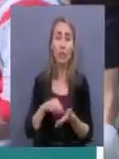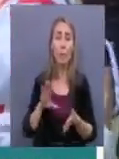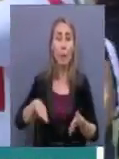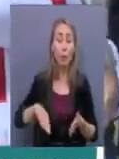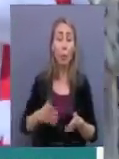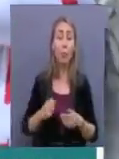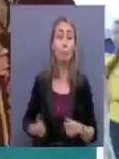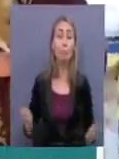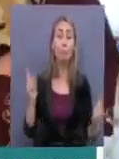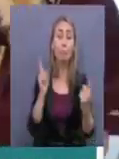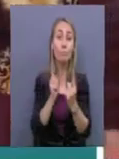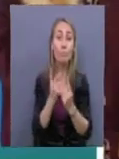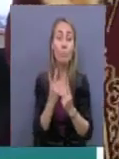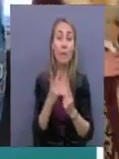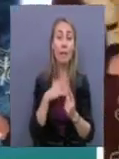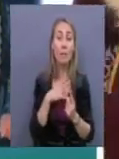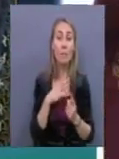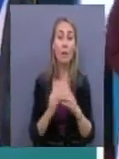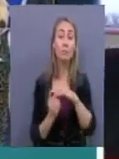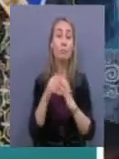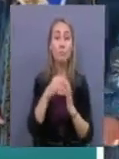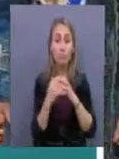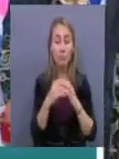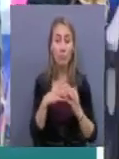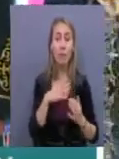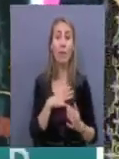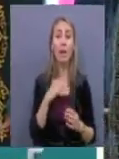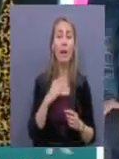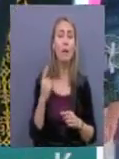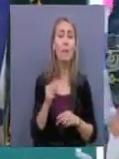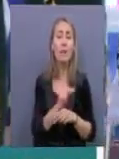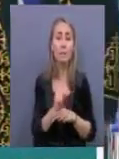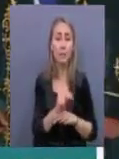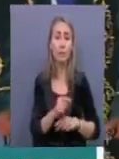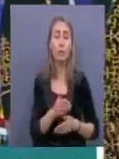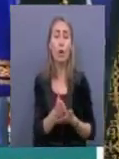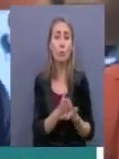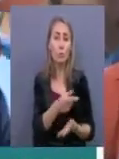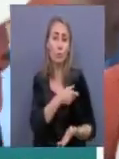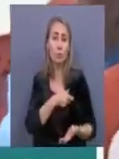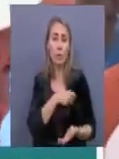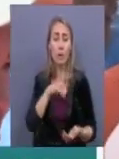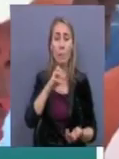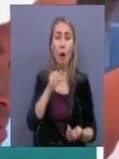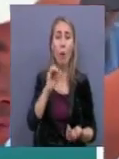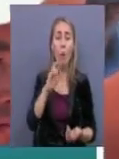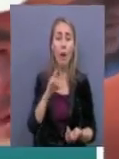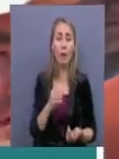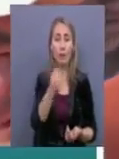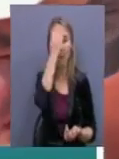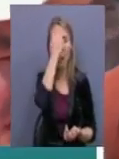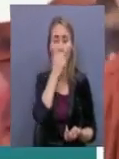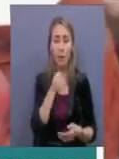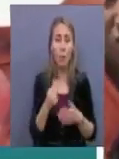жауапты шарысқа маңдай тер төгіп дайындалған үміткерлердің осалы жүреді. Әсіресе Целиноград, Ерейментау аудандарынан келген балуандардың алғашқы